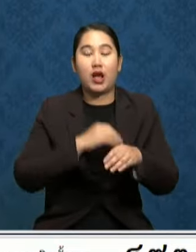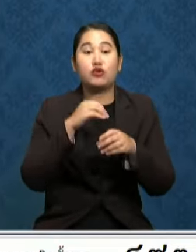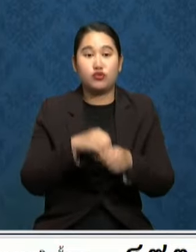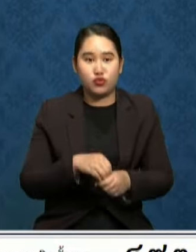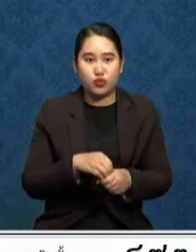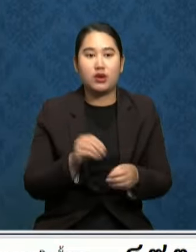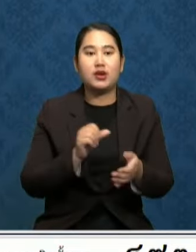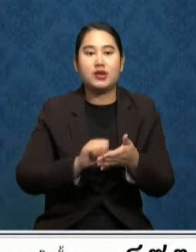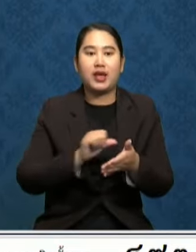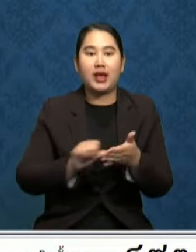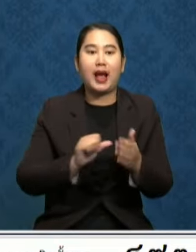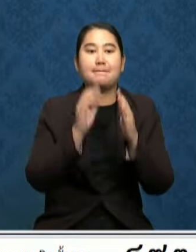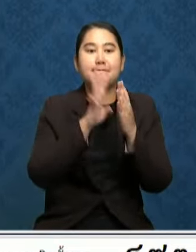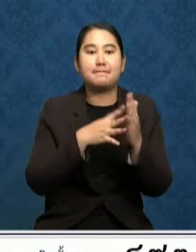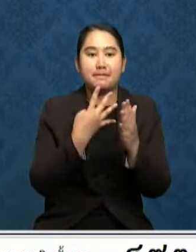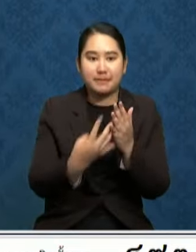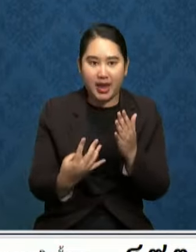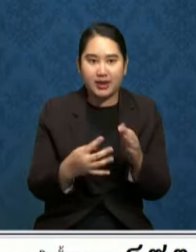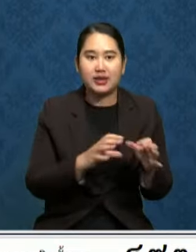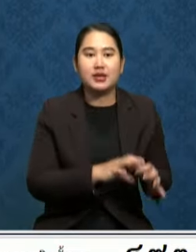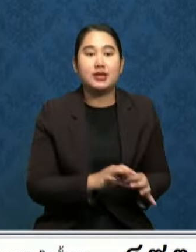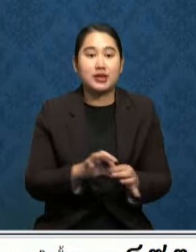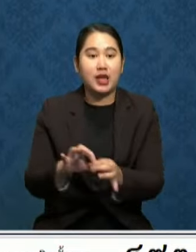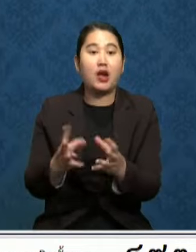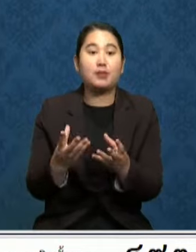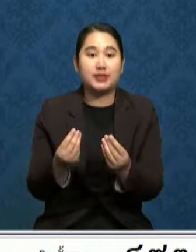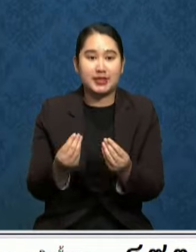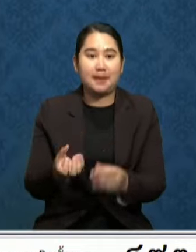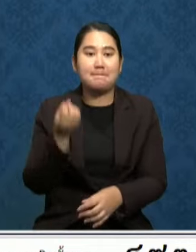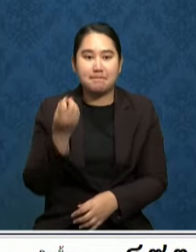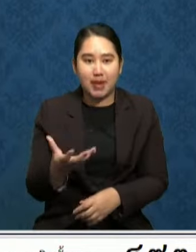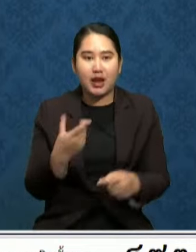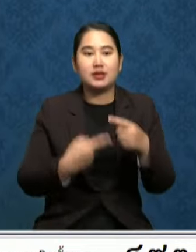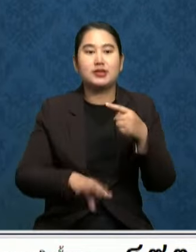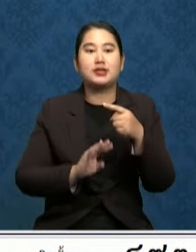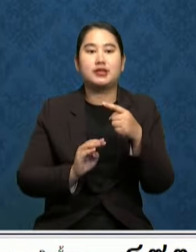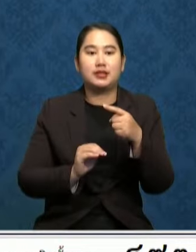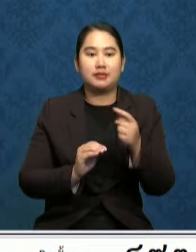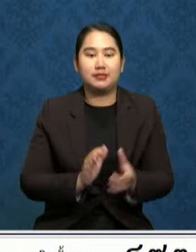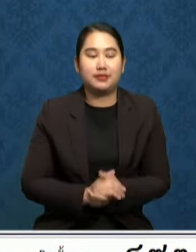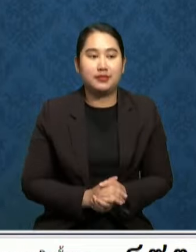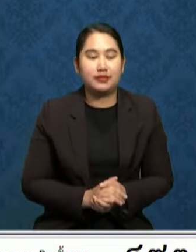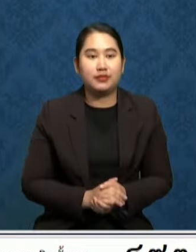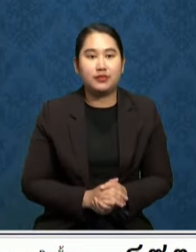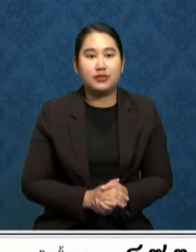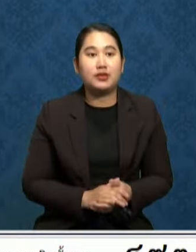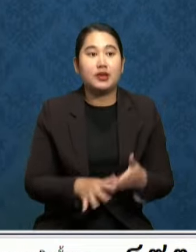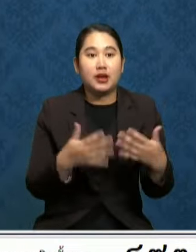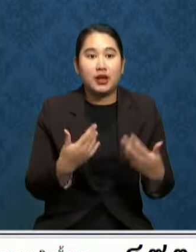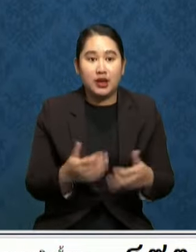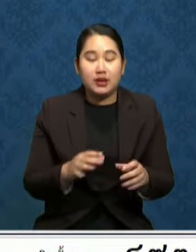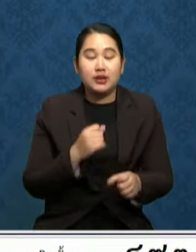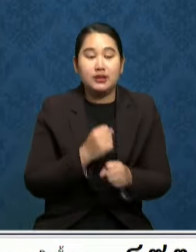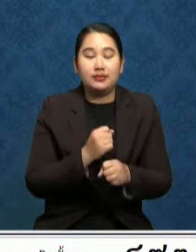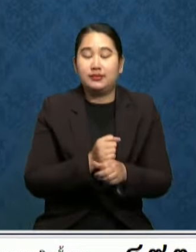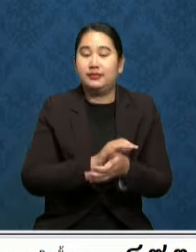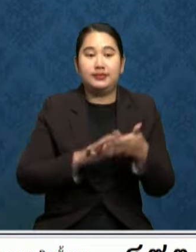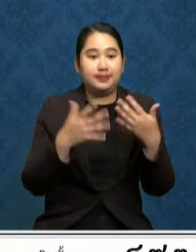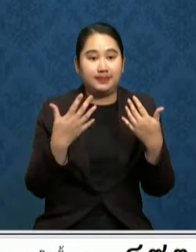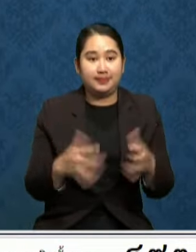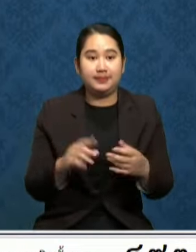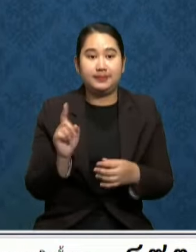Heath Donkeyแก้ไขแบบให้สอนคร้องกับพ้ที่มากกา 40 คงการรวมถบส่วนใโงการที่แล้วเศ bedeutet